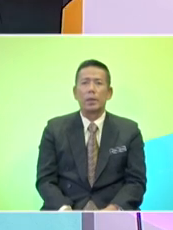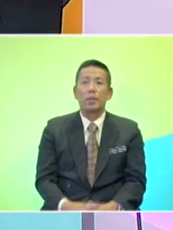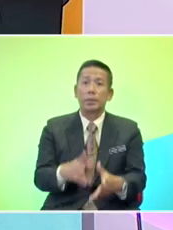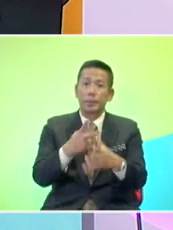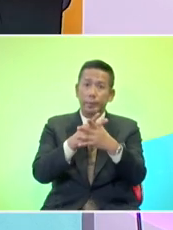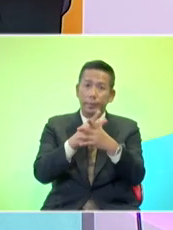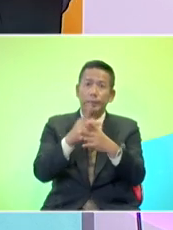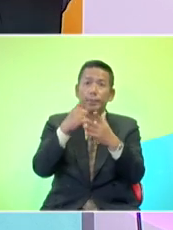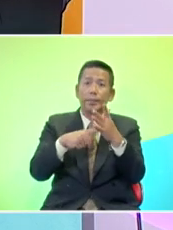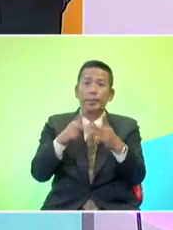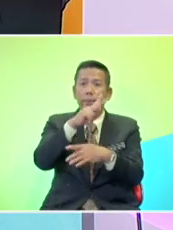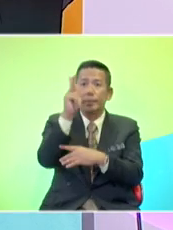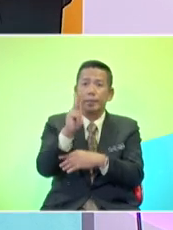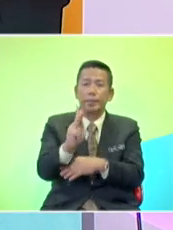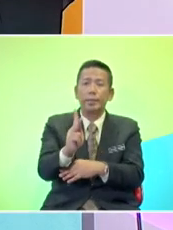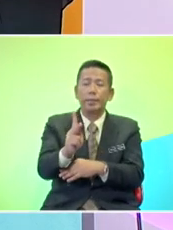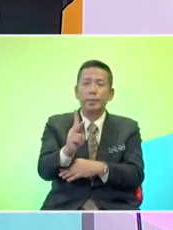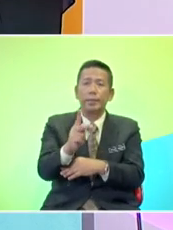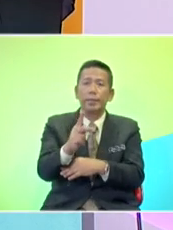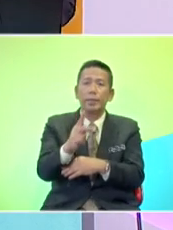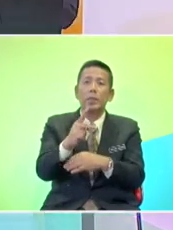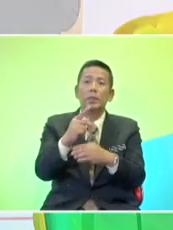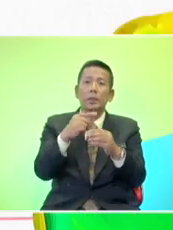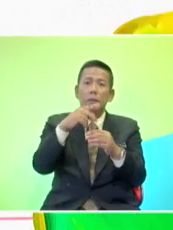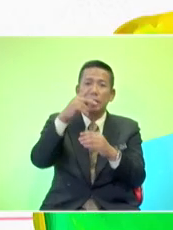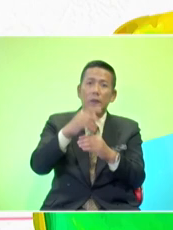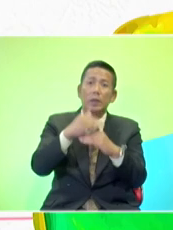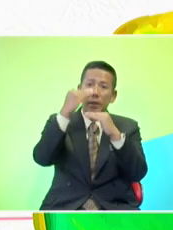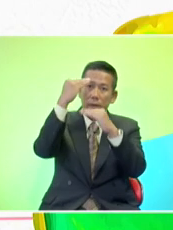Apakah yang dikatakan dengan standard kurikulum